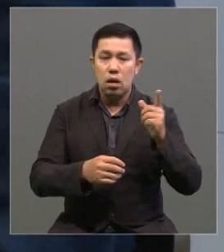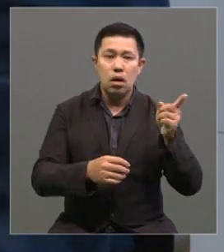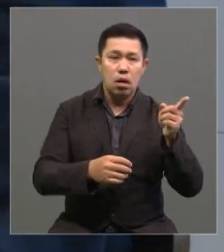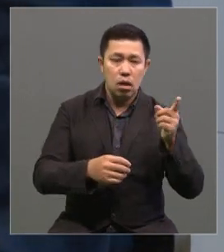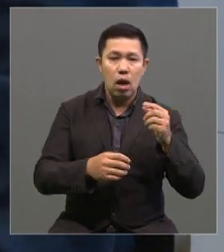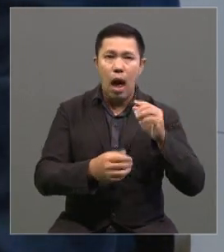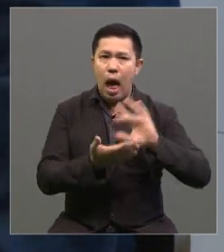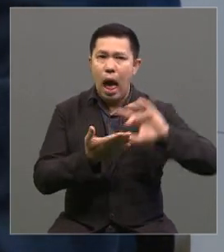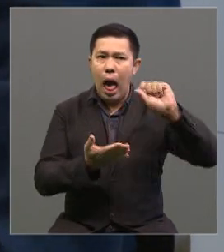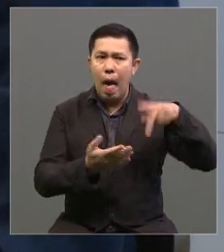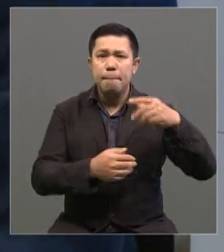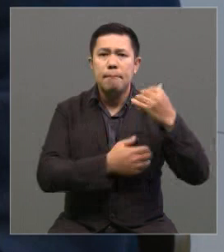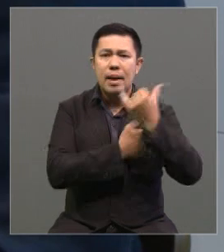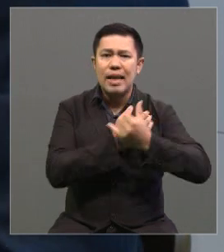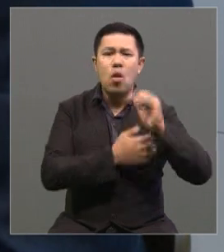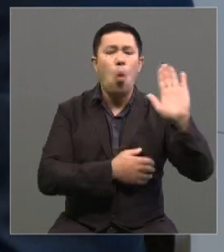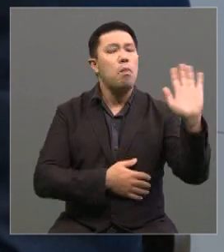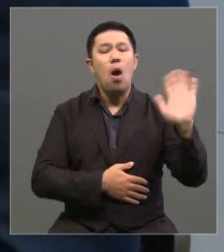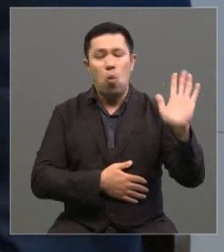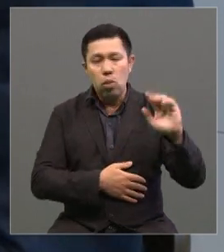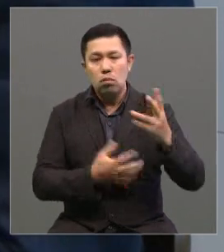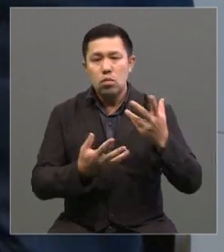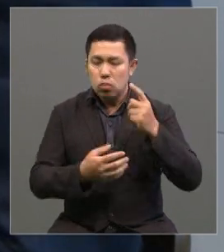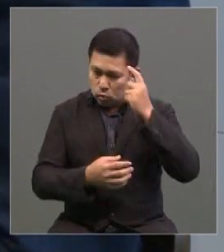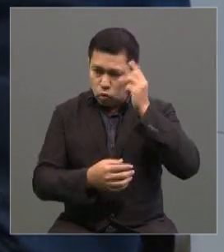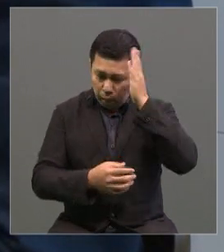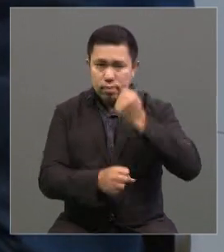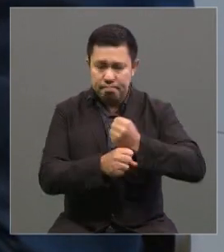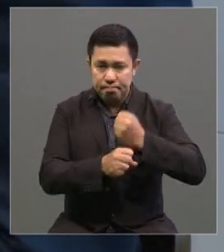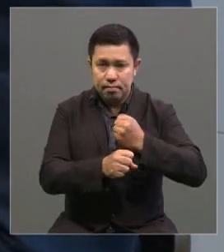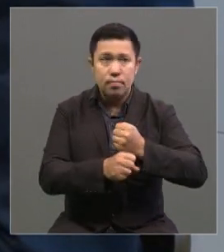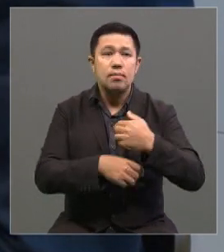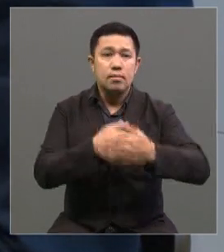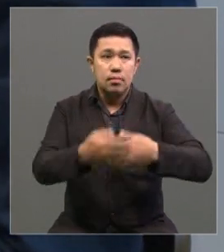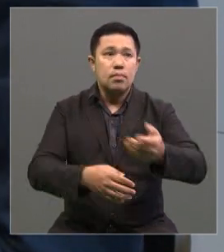ที่มาจากต่างประเทศนะครับอันนี้ก็คงไปพัฒนาร่วมกันนะครับ